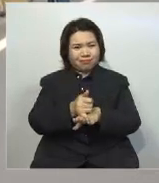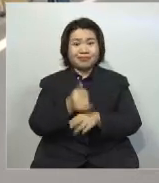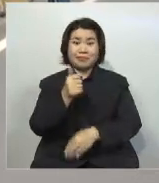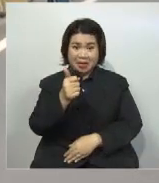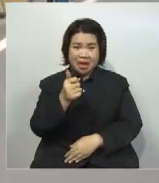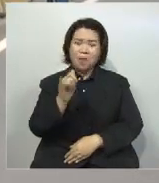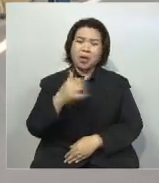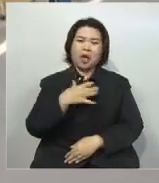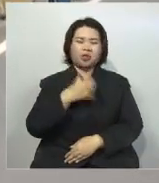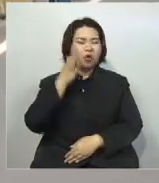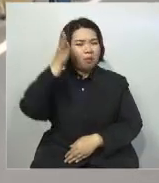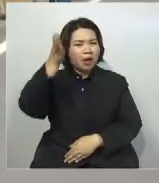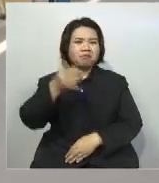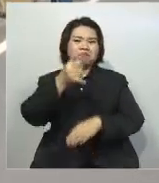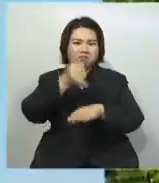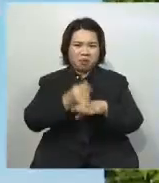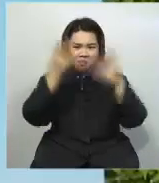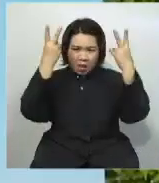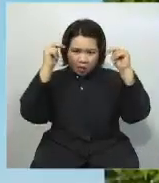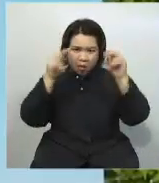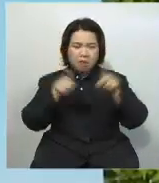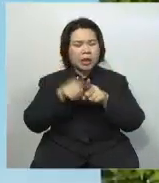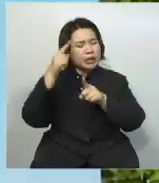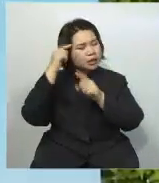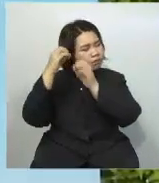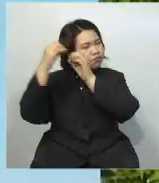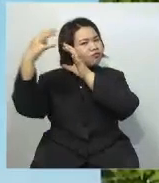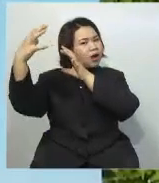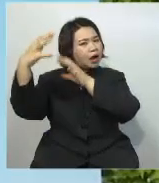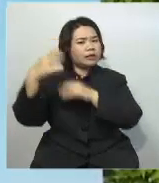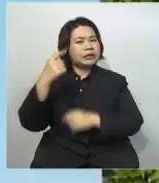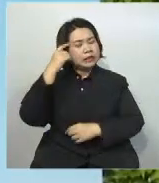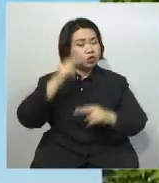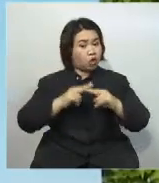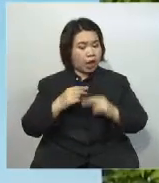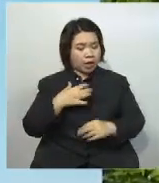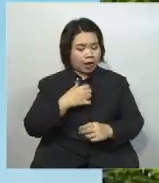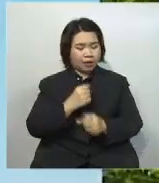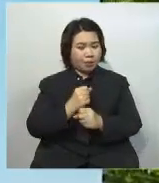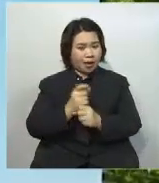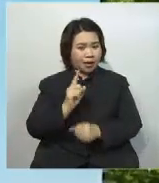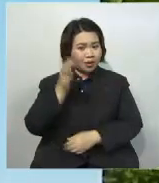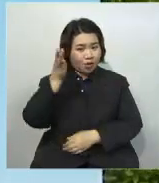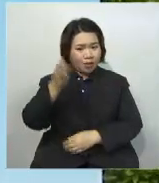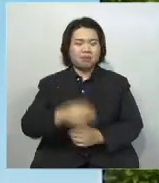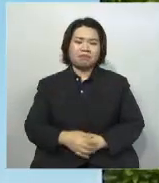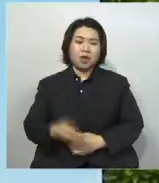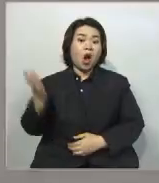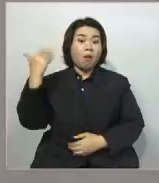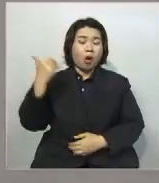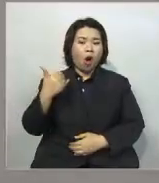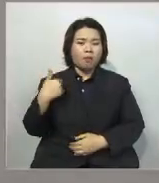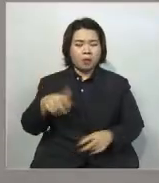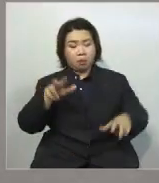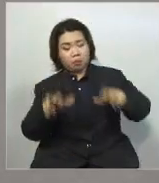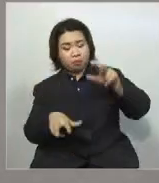วยเผื่ออยากจะเป็นนายกในอนาคตเรียกว่ามาเติมความฝันมาเติมไฟให้กับน้องๆได้นะคะ ปีก่อนๆมีเป็นไดโนเ